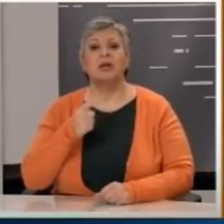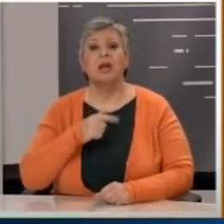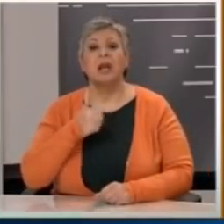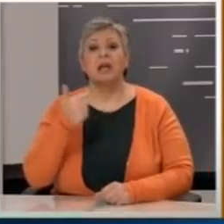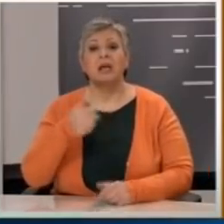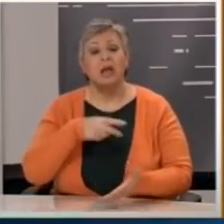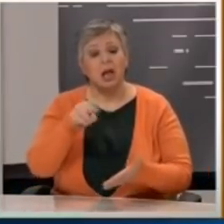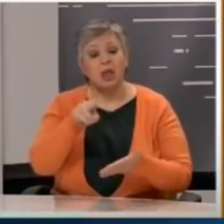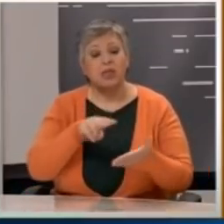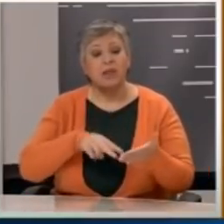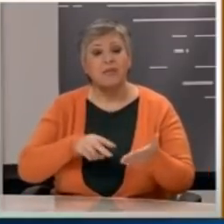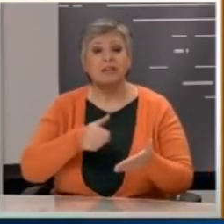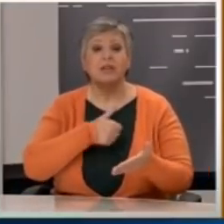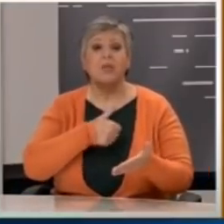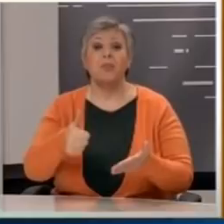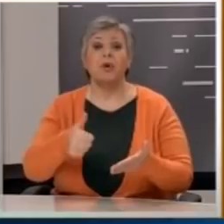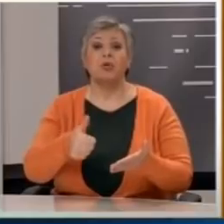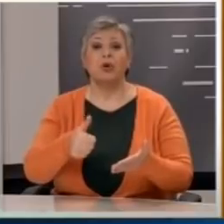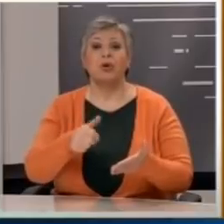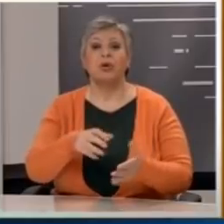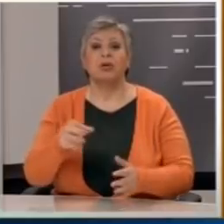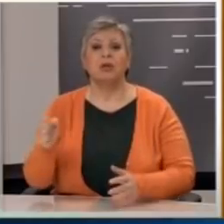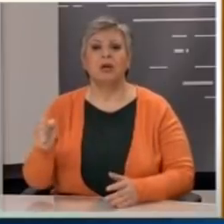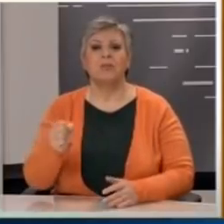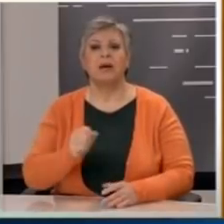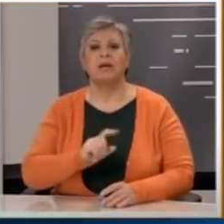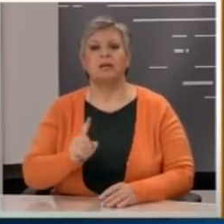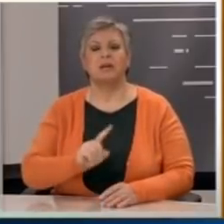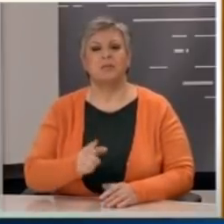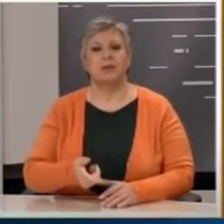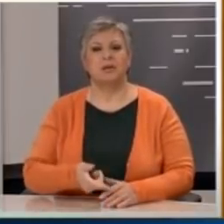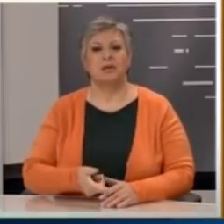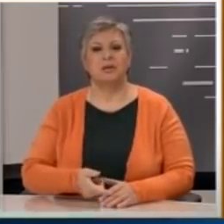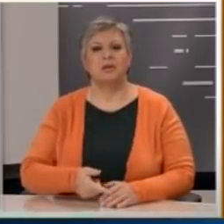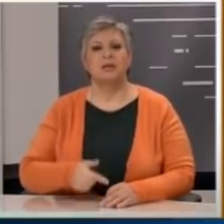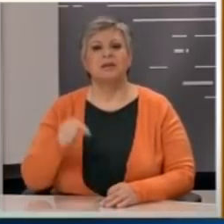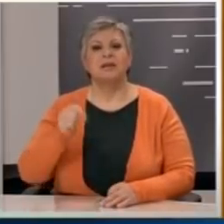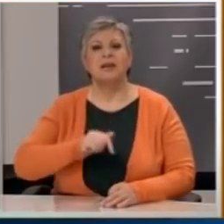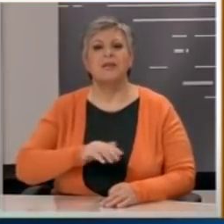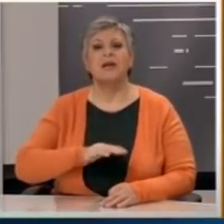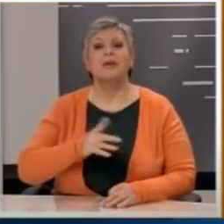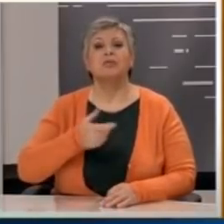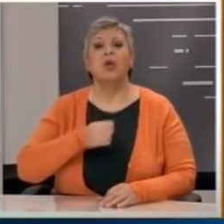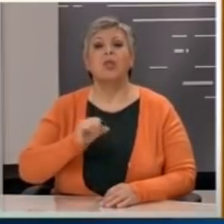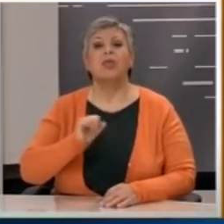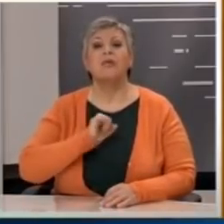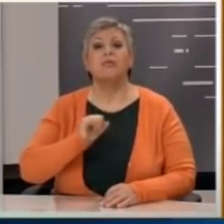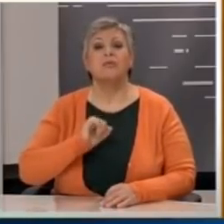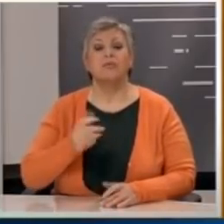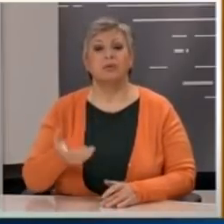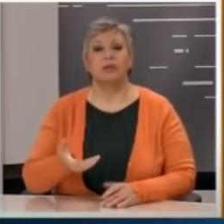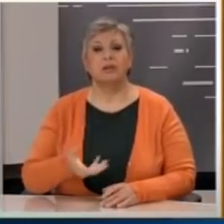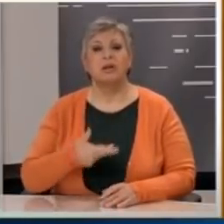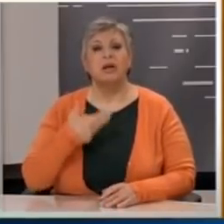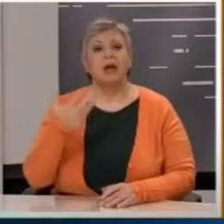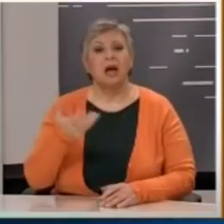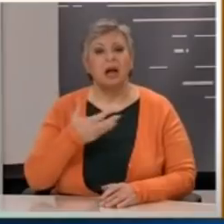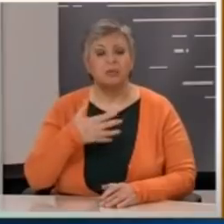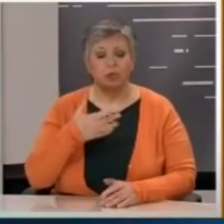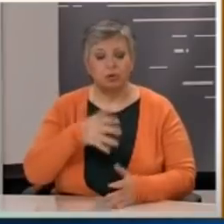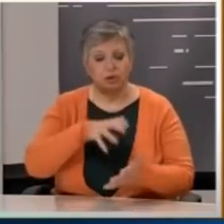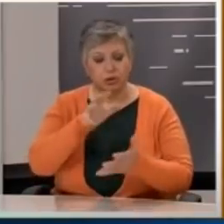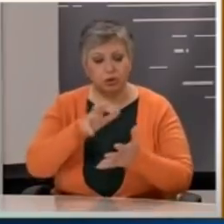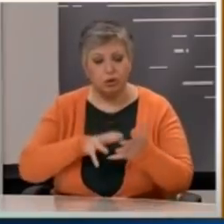όχι να το πάρετε. Αυτό δεν ήταν φόβος, μήπως κάποιος των βουλευτών το απαγάγει